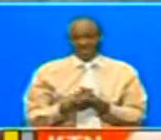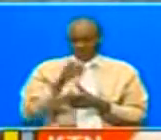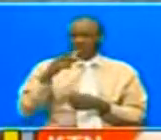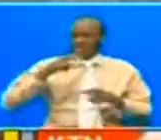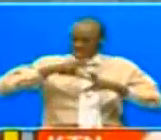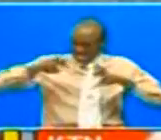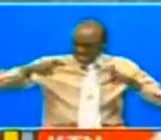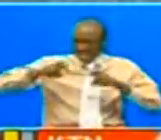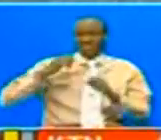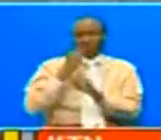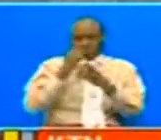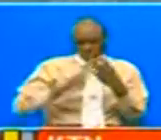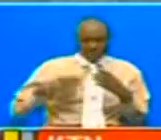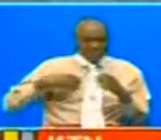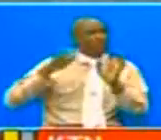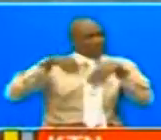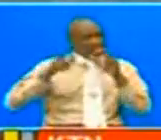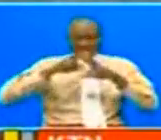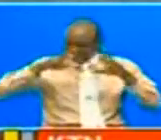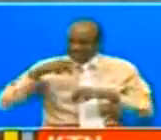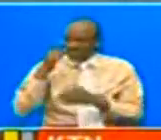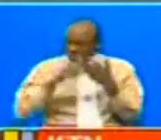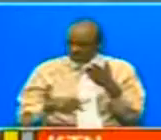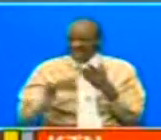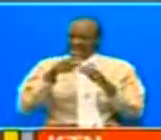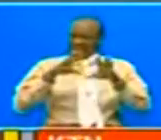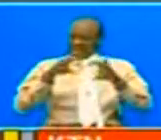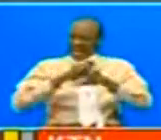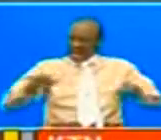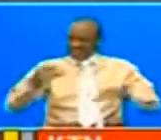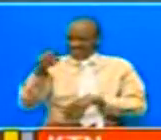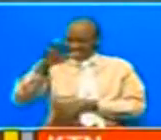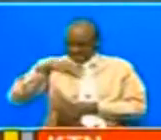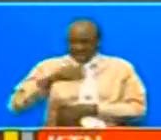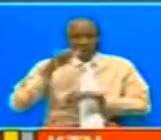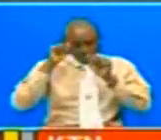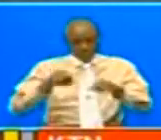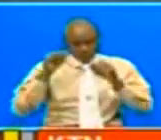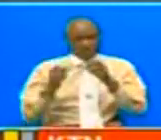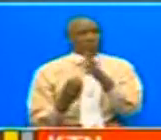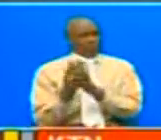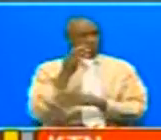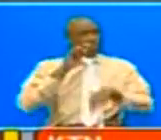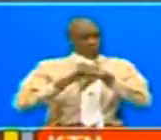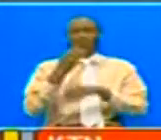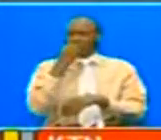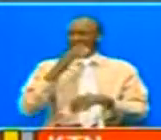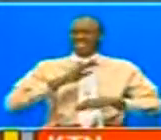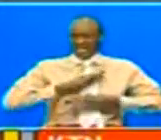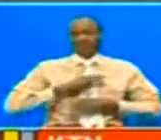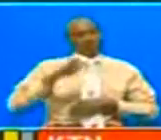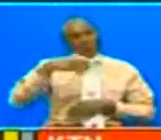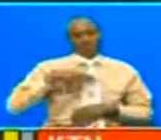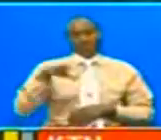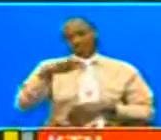Utafiti wa wajuzi wa kilimo umeonyesha kwamba ardhi za sehemu hii zinaweza kuzalisha chakula cha kutosha kwa jamii za